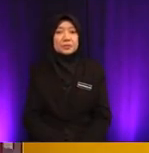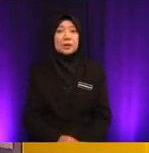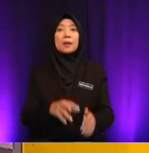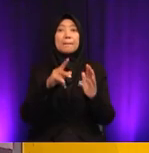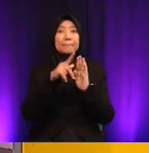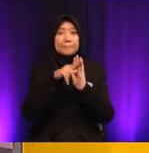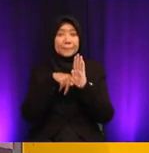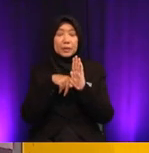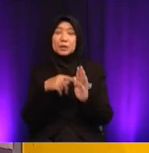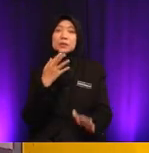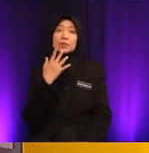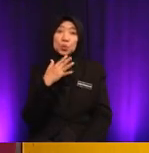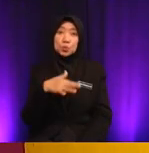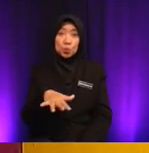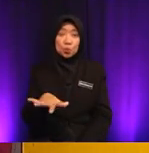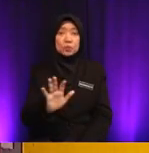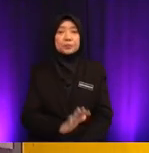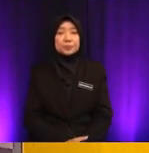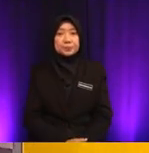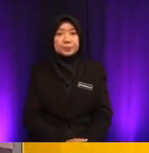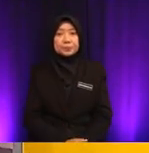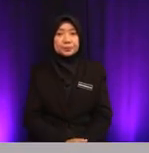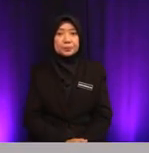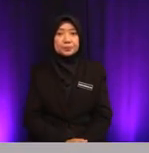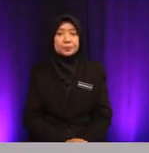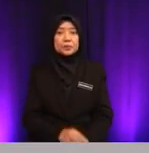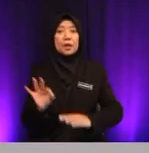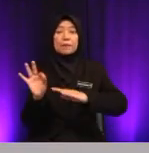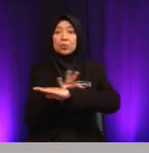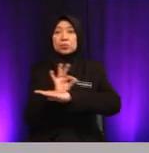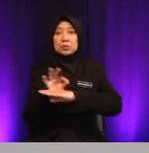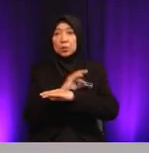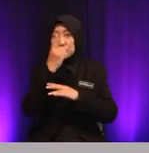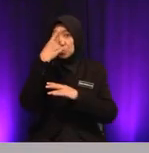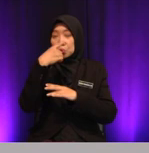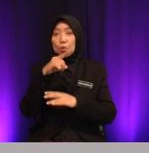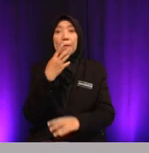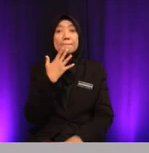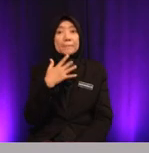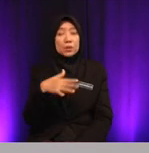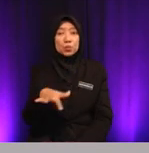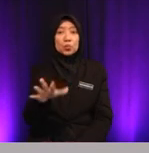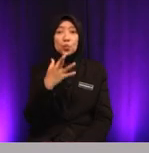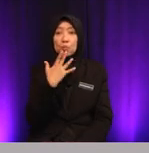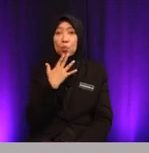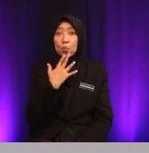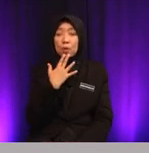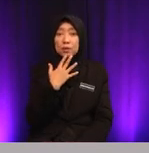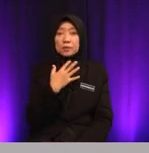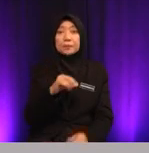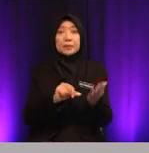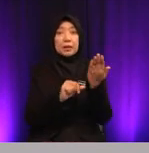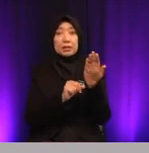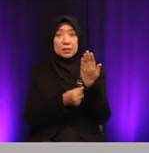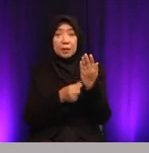peluntur ini sebenarnya Oke fungsi adalah untuk melunturkan warna asal makanan